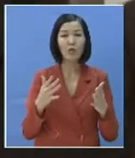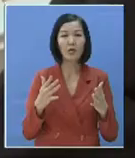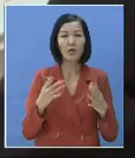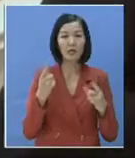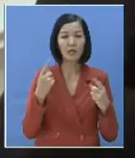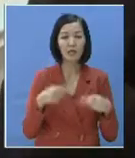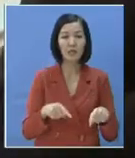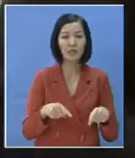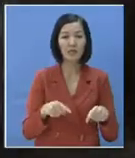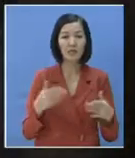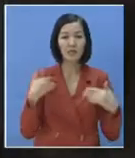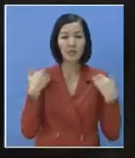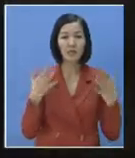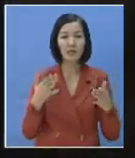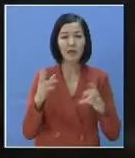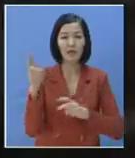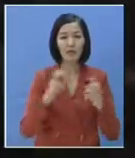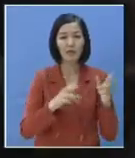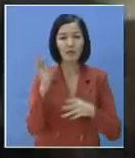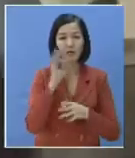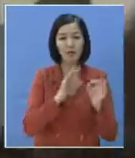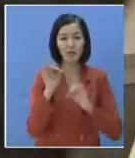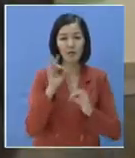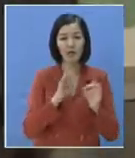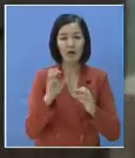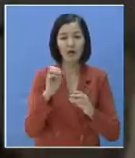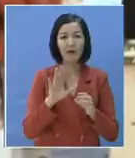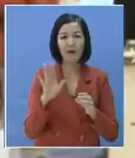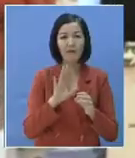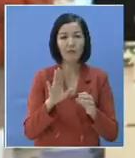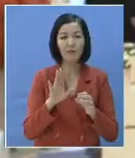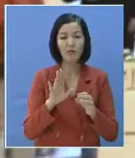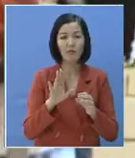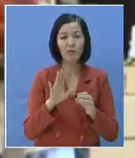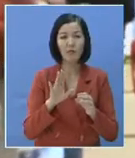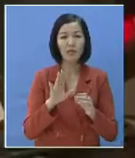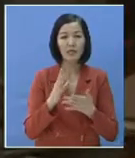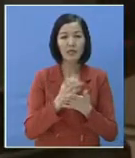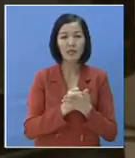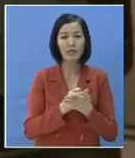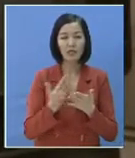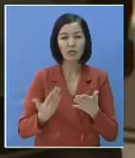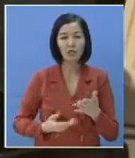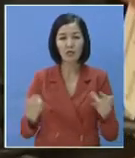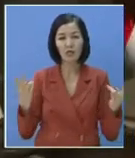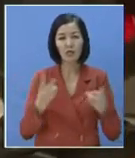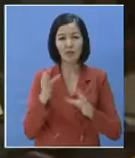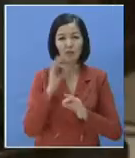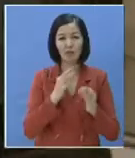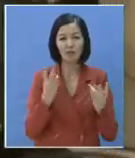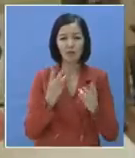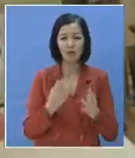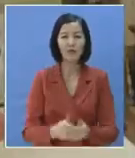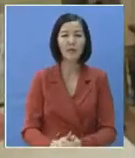кризиса эксперты предлагают вернуть производство лекарств в Европу и создать неприкосновенный запас жизненно необходимых медикаментов.